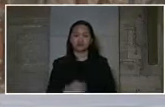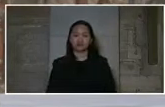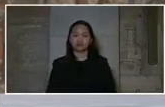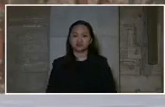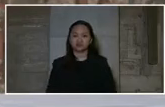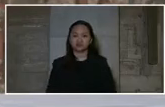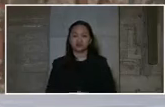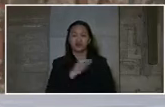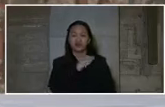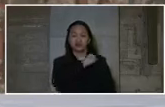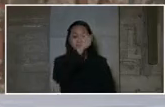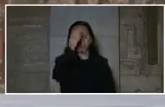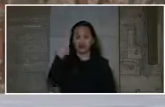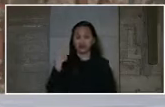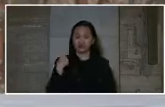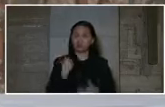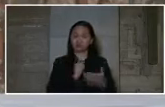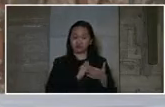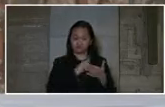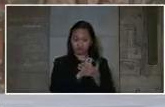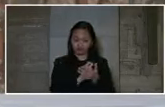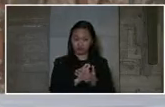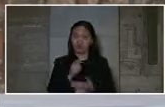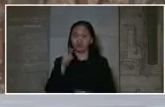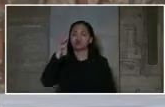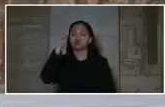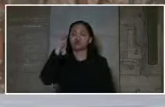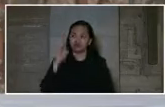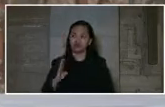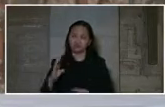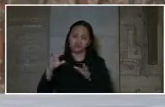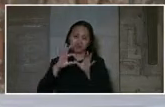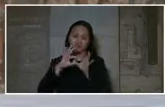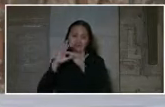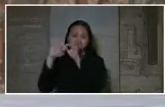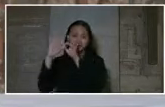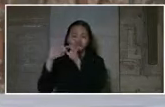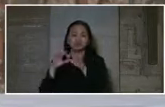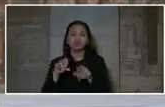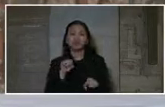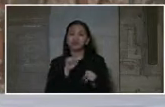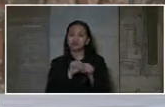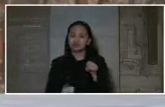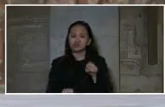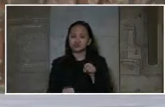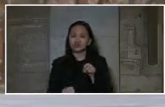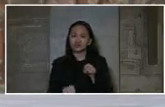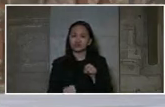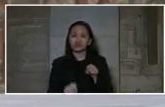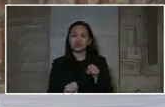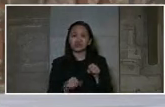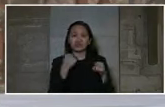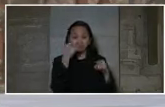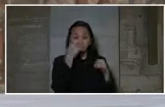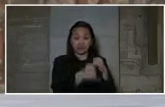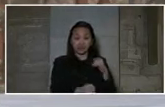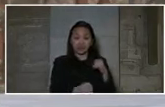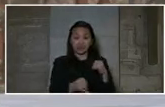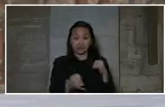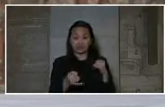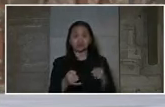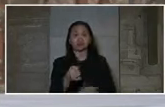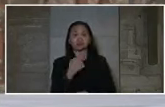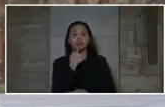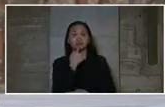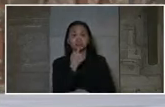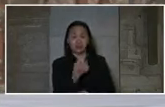kanyang pagtitiwala sa Diyos. Kaya nga, bandang huli,